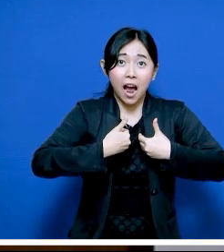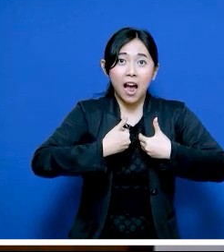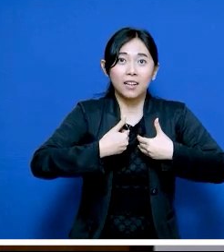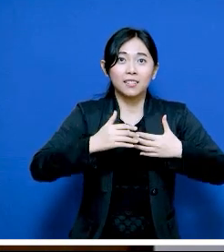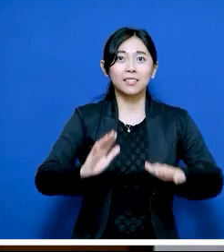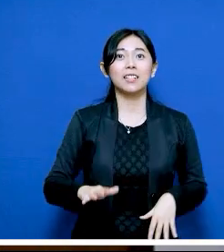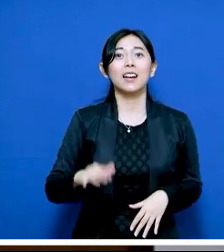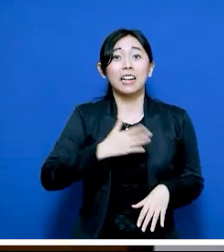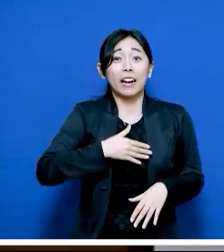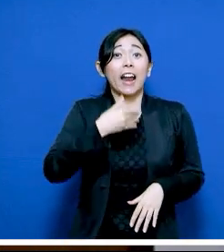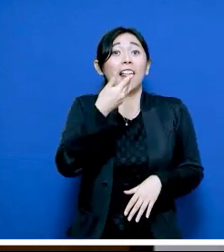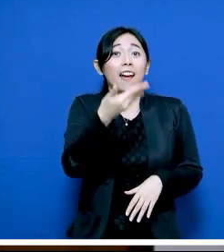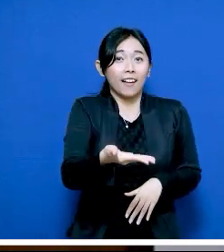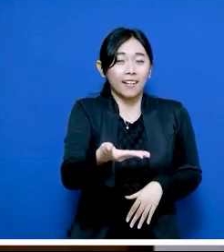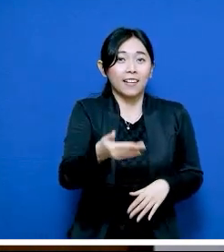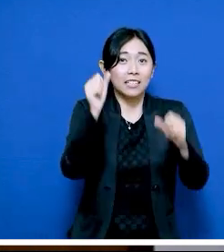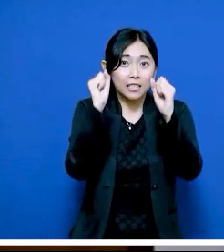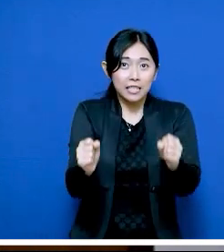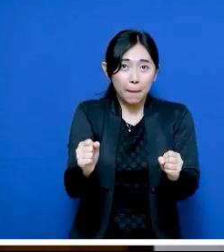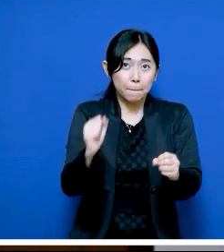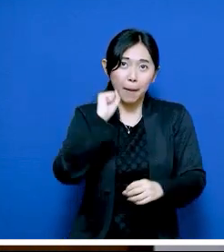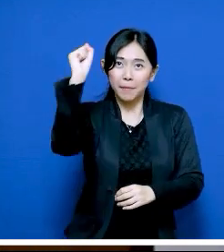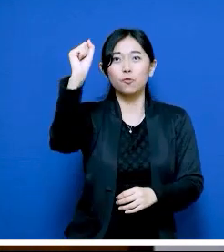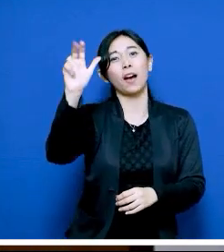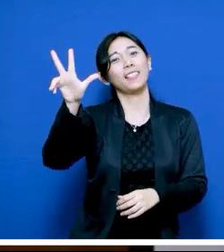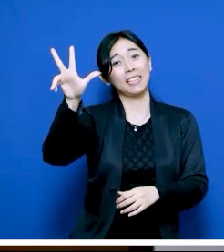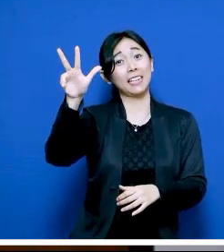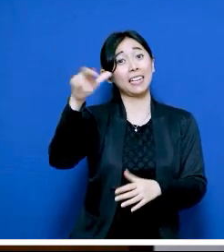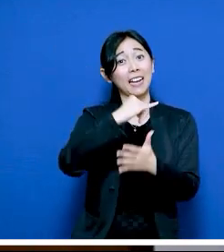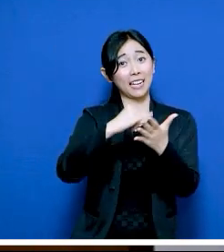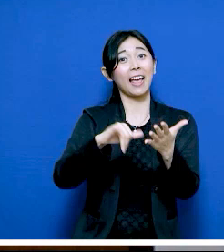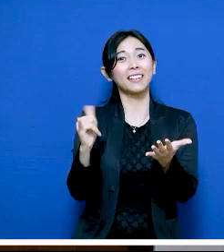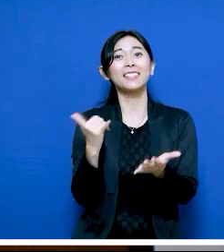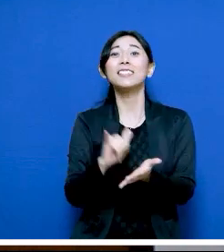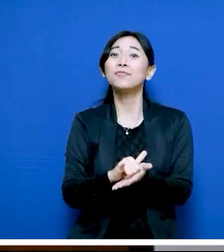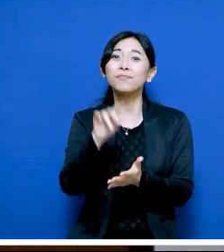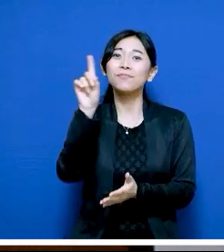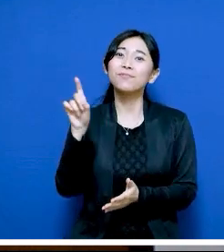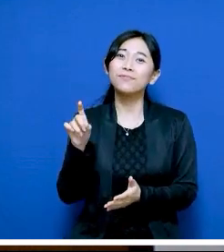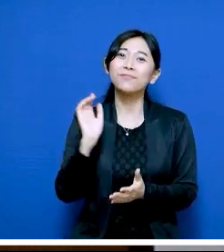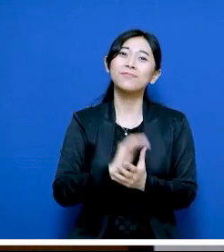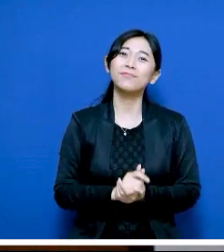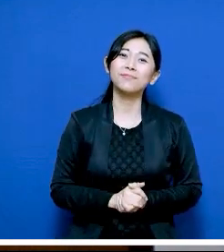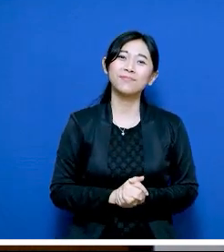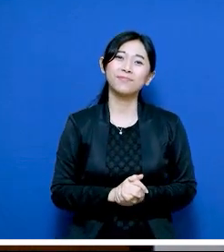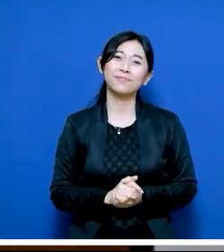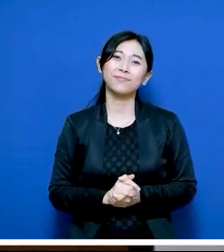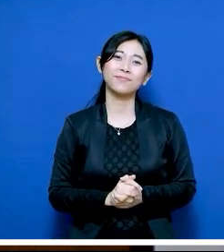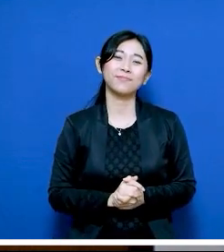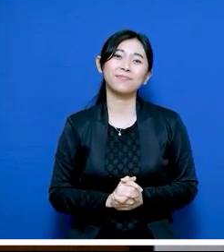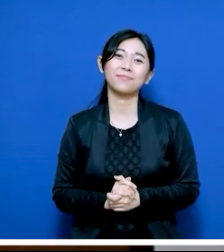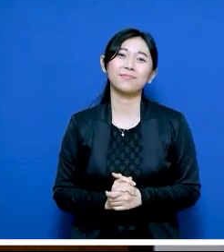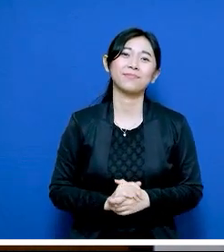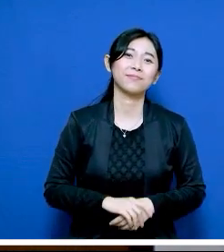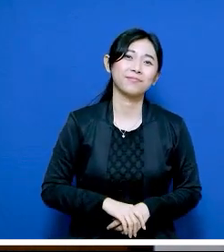kesediaan memperjuangkan setidaknya tiga nilai minimal tadi dalam hidup beriman